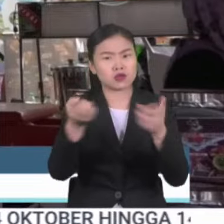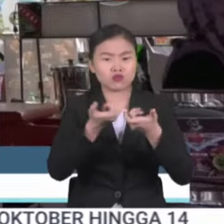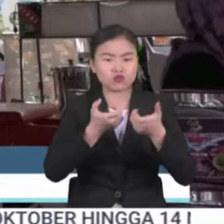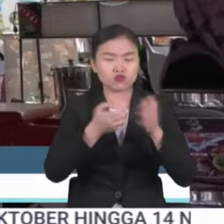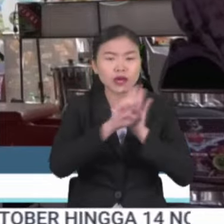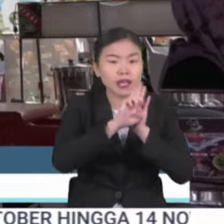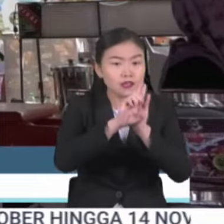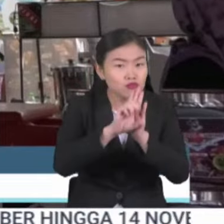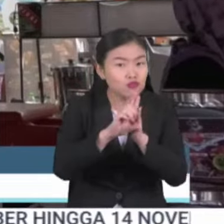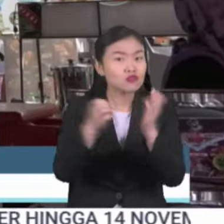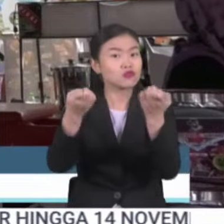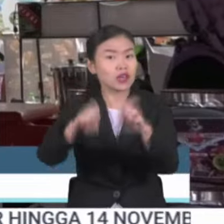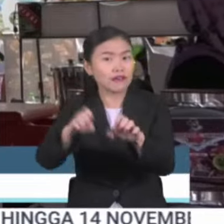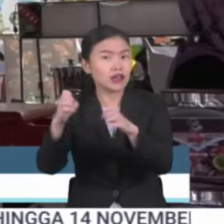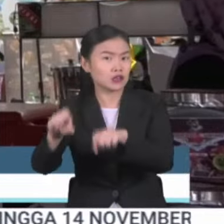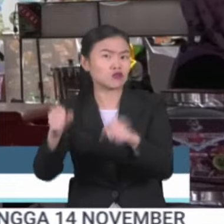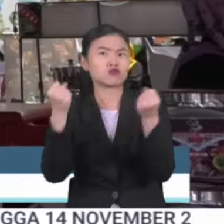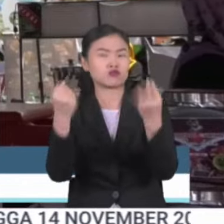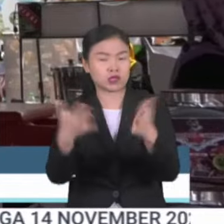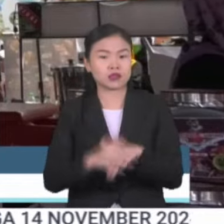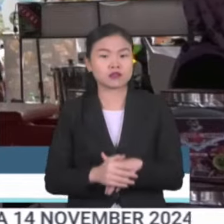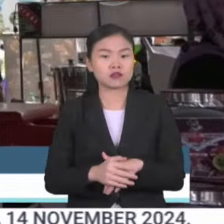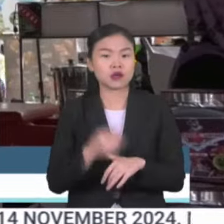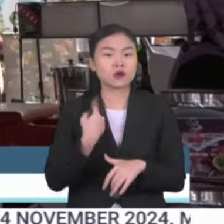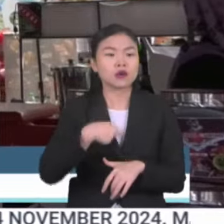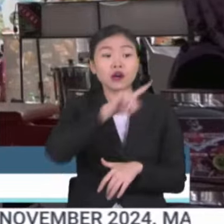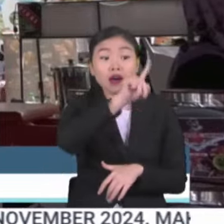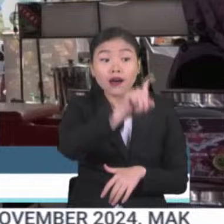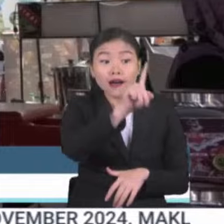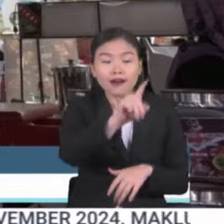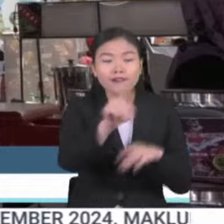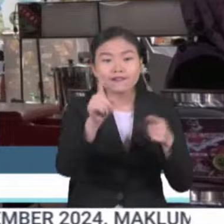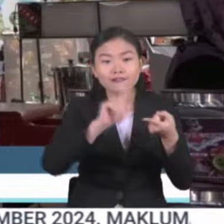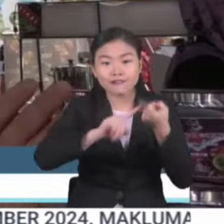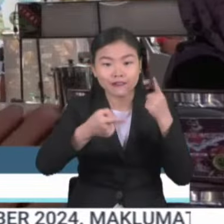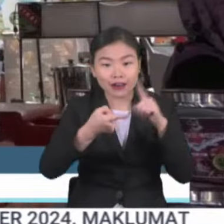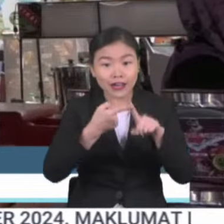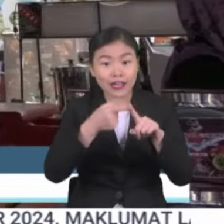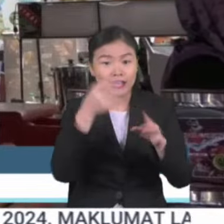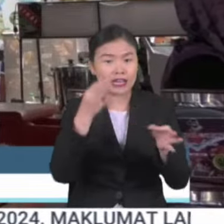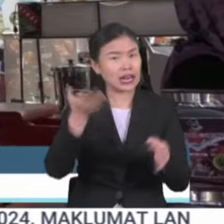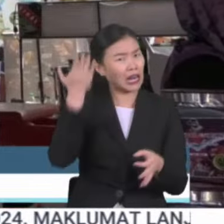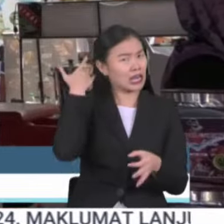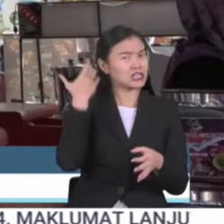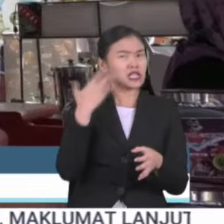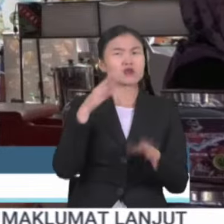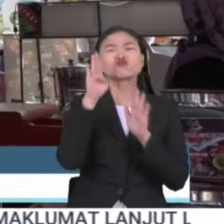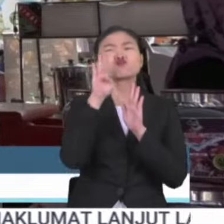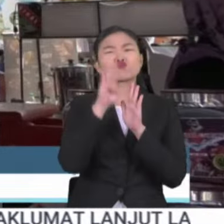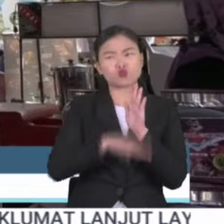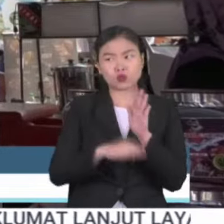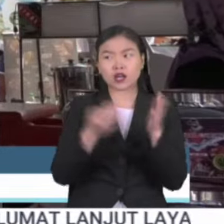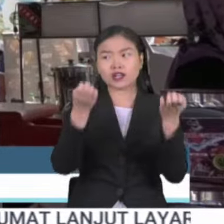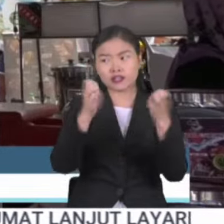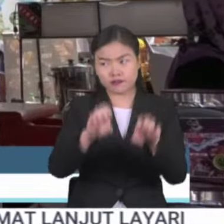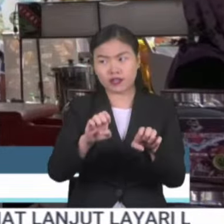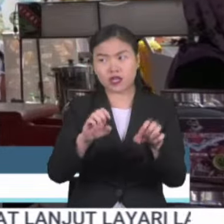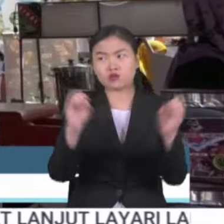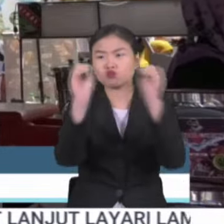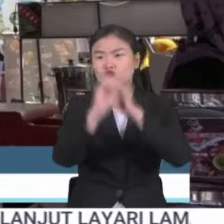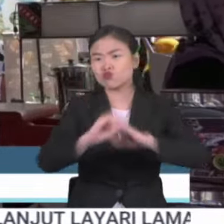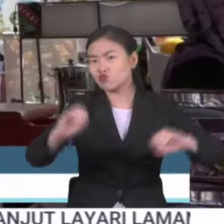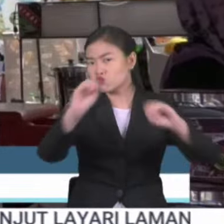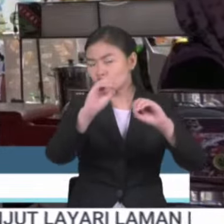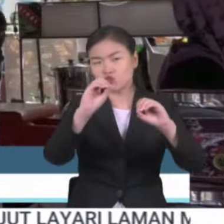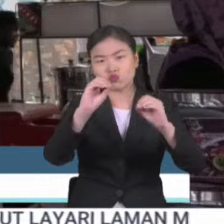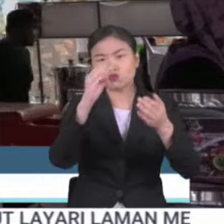event. Itu kita tanya rakan-rakan kita peniaga, kalau dulu kurang event, ya, kurang event, tak ada peruntukan,